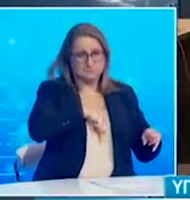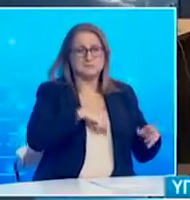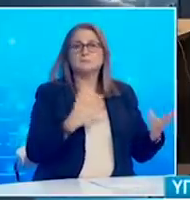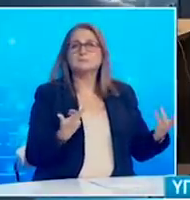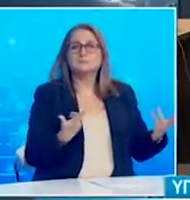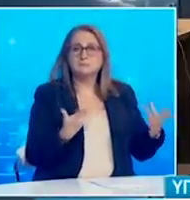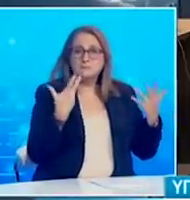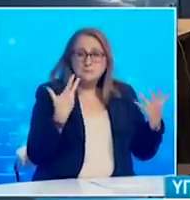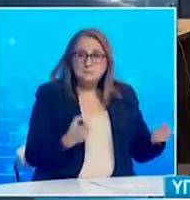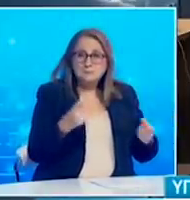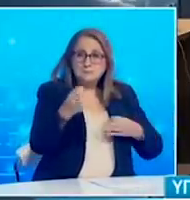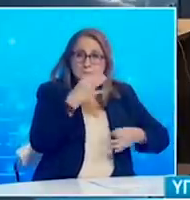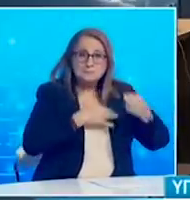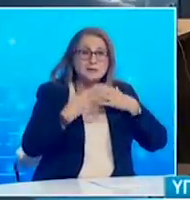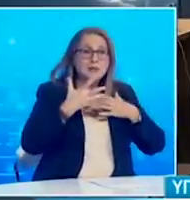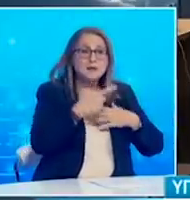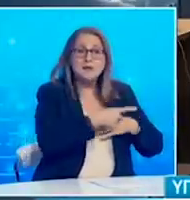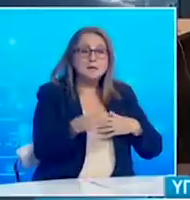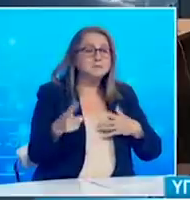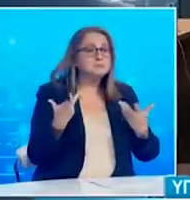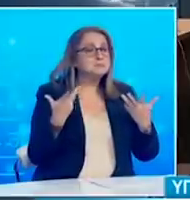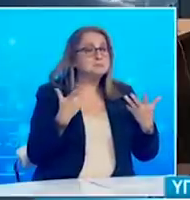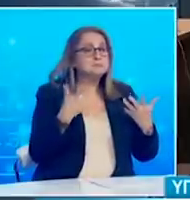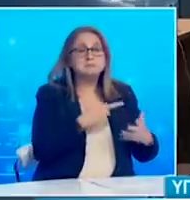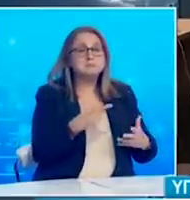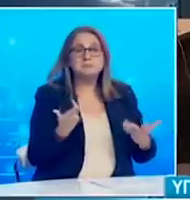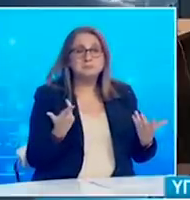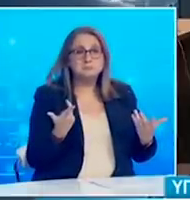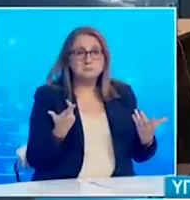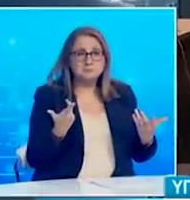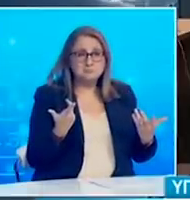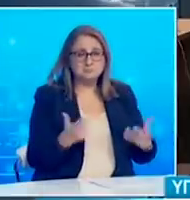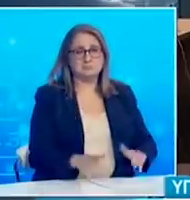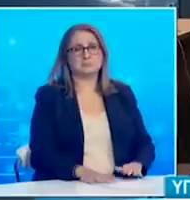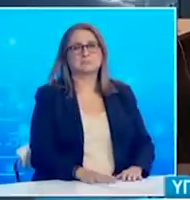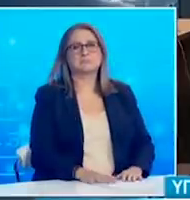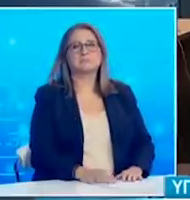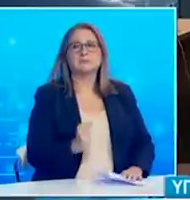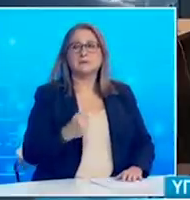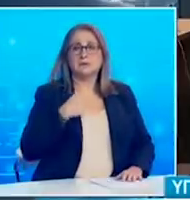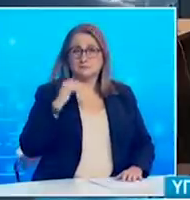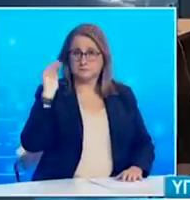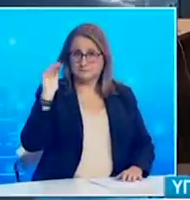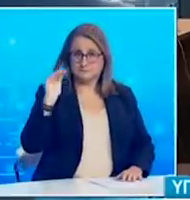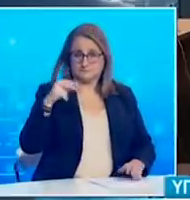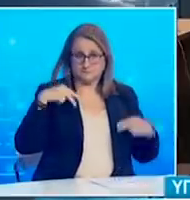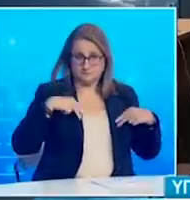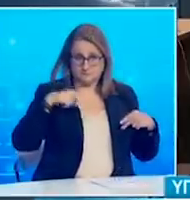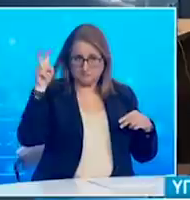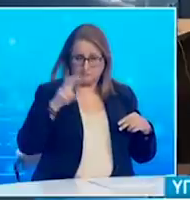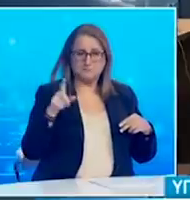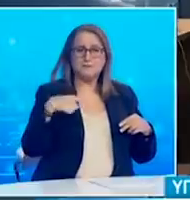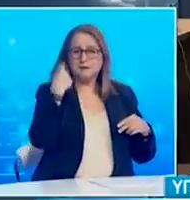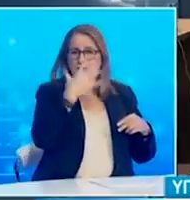υπάρχει δυνατότητα να μας πείτε τις ηλικίες τους. Και για τον υπουργό, τον κύριο Καρβελιά, ο